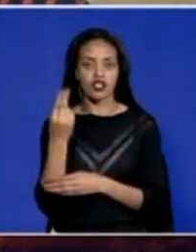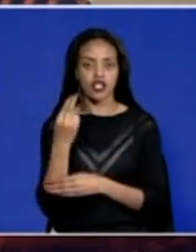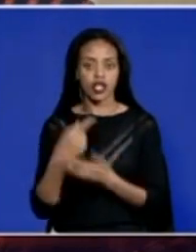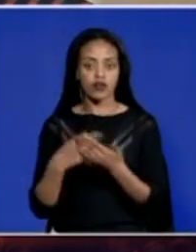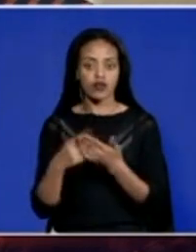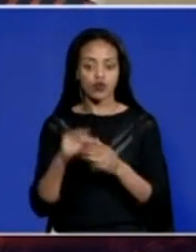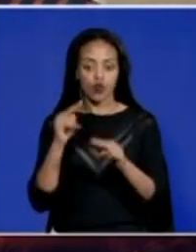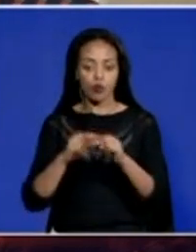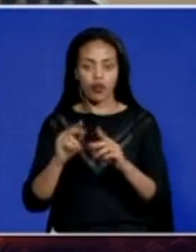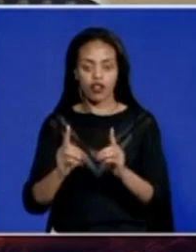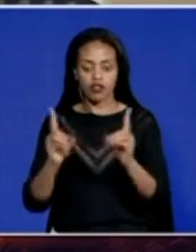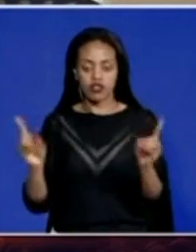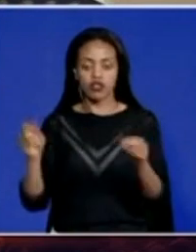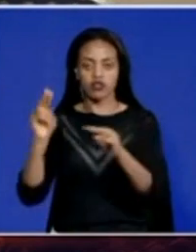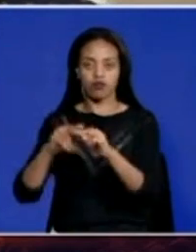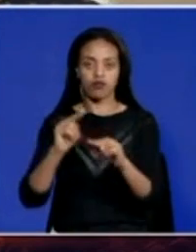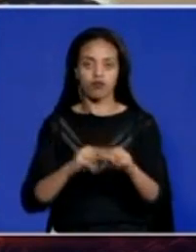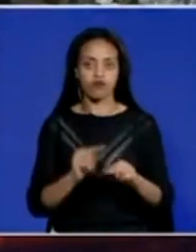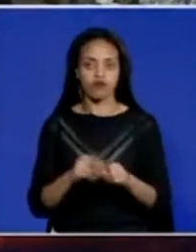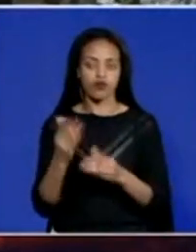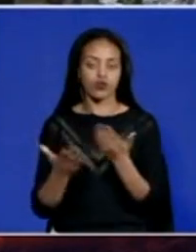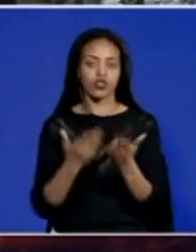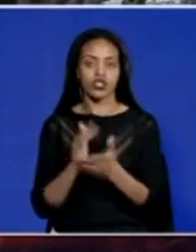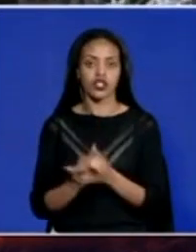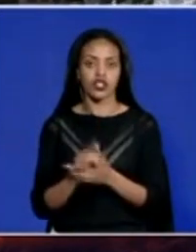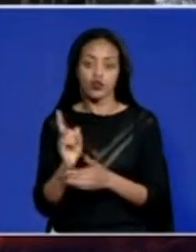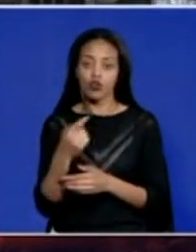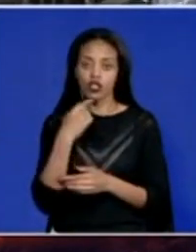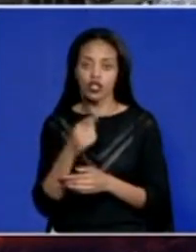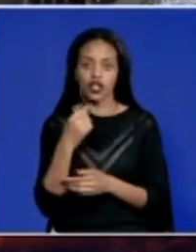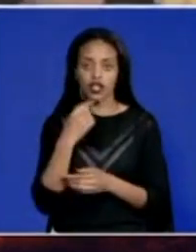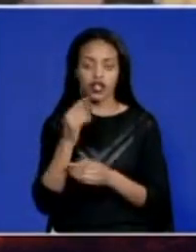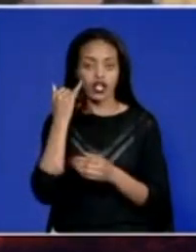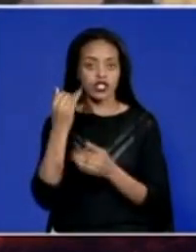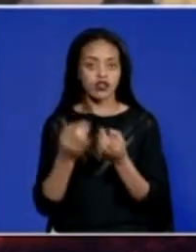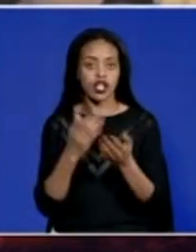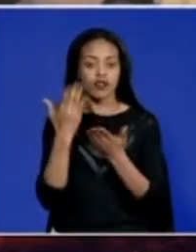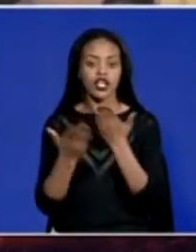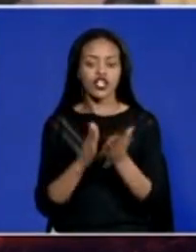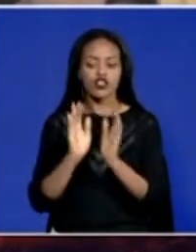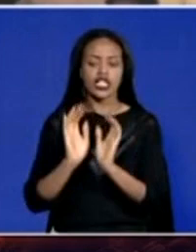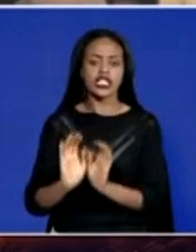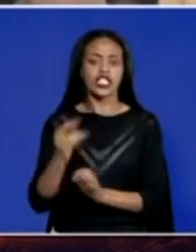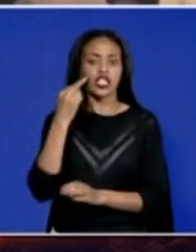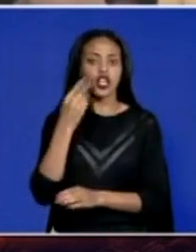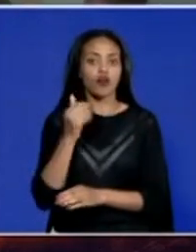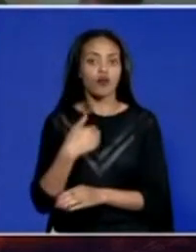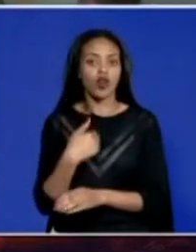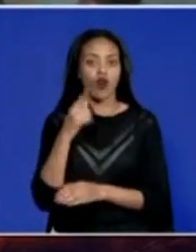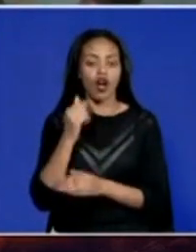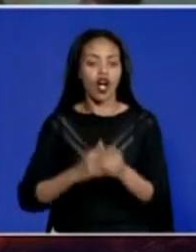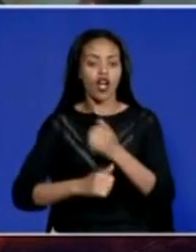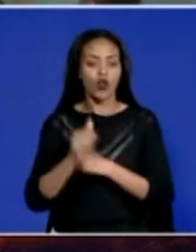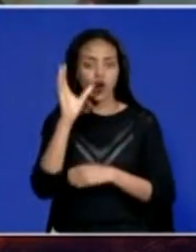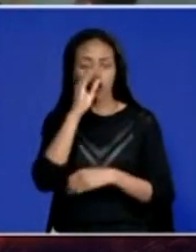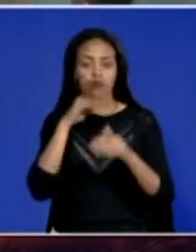ዝወንበራት ኣራሓይቀ ይቐምጦ በቃ ይስተናግድ እንተኾነ ግና ኢለን እዘን ውሃብቲ ርእቶ ኣብ ተገልገልቲ ሸለልተኝነት ይረአ ብምህላው ሓደግኡ ኣብ